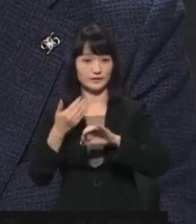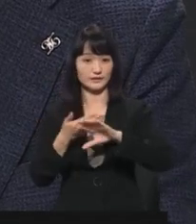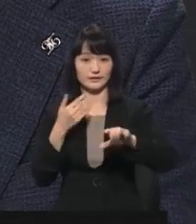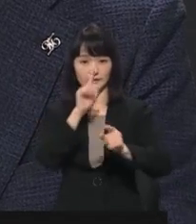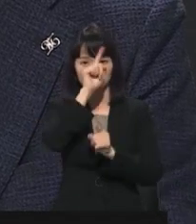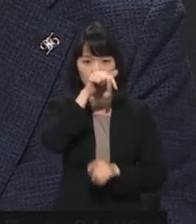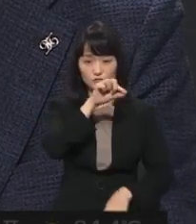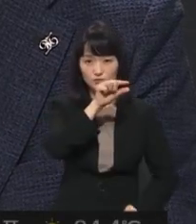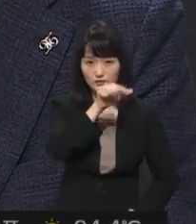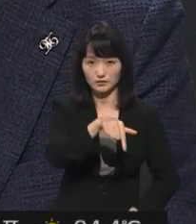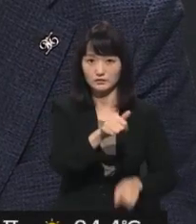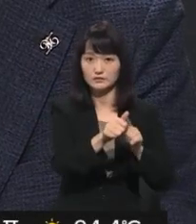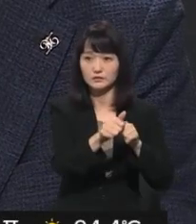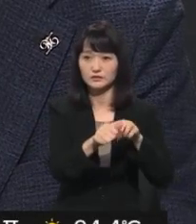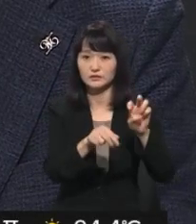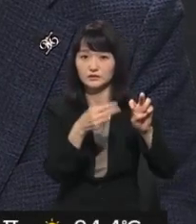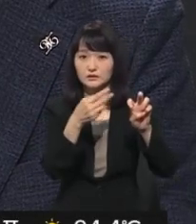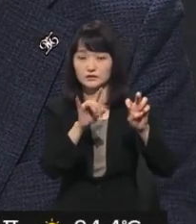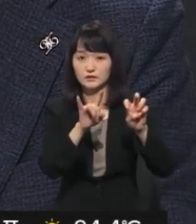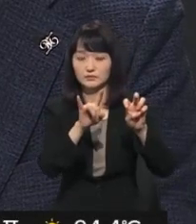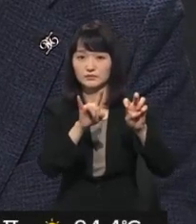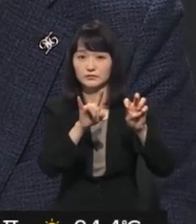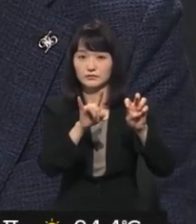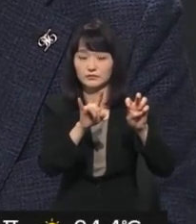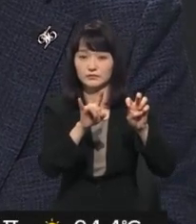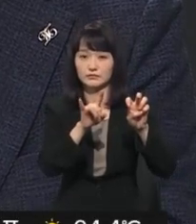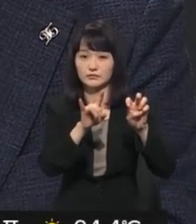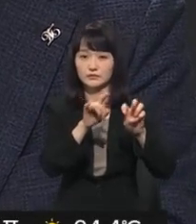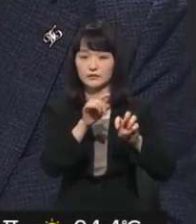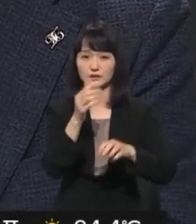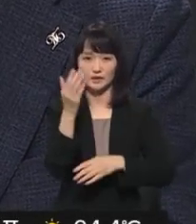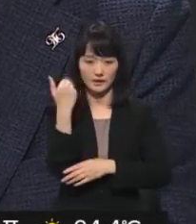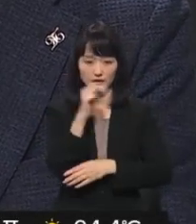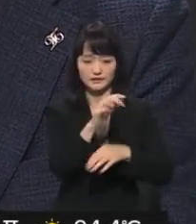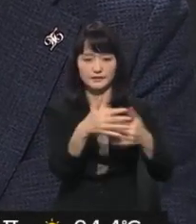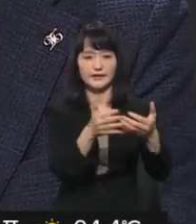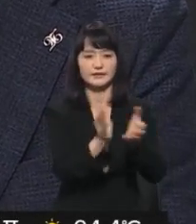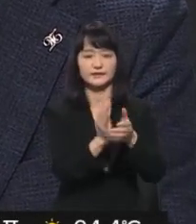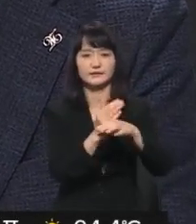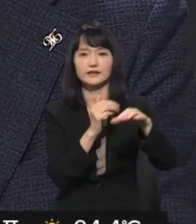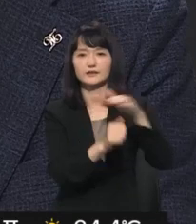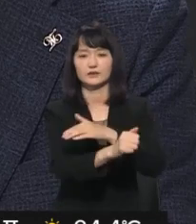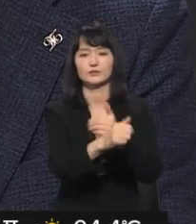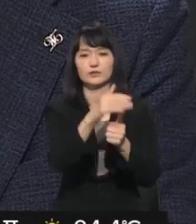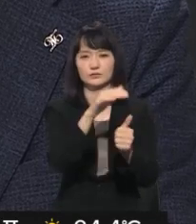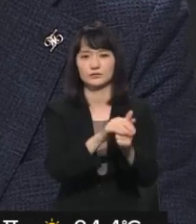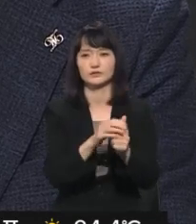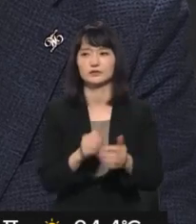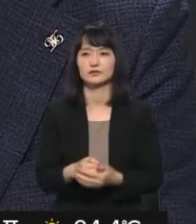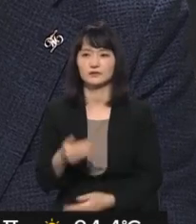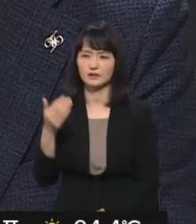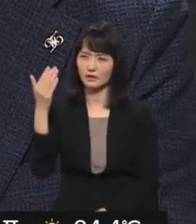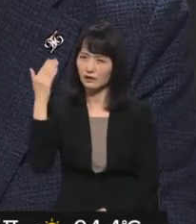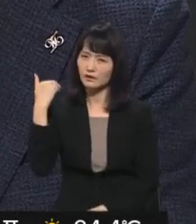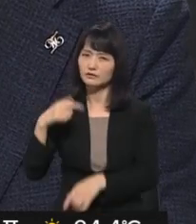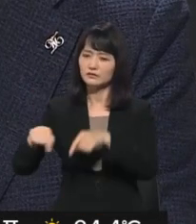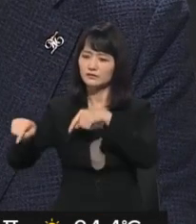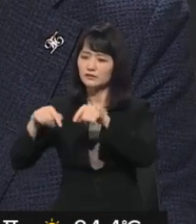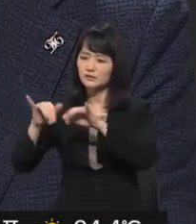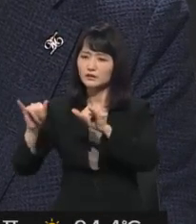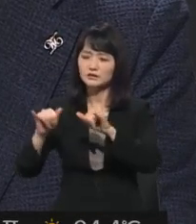30대 제일 당시의 야당의 당 백구가 된거 저는 이 땅 대표 이전에 정치인과